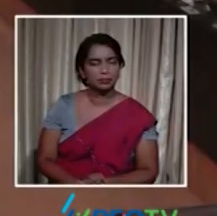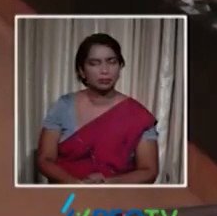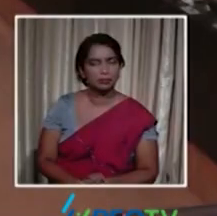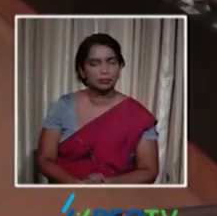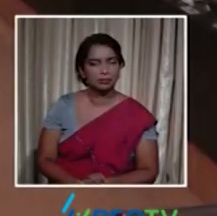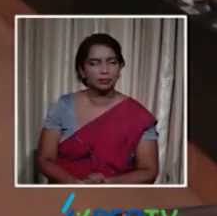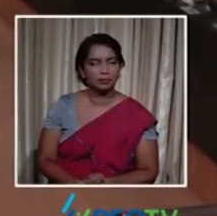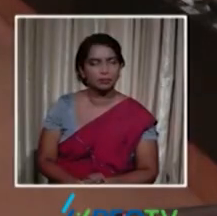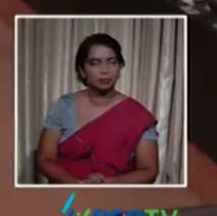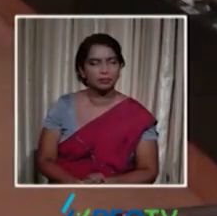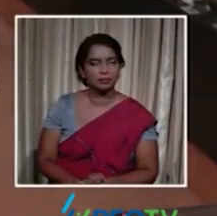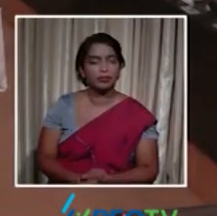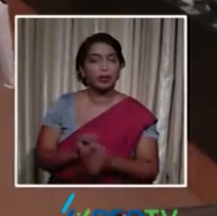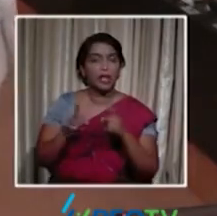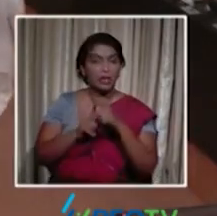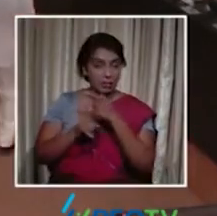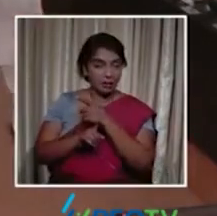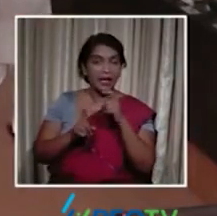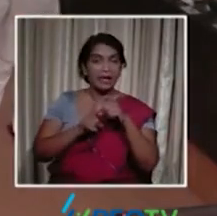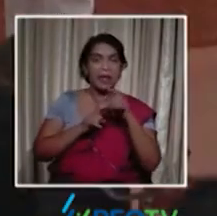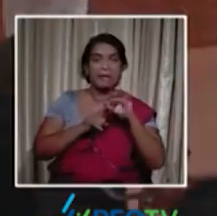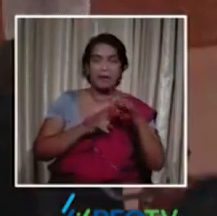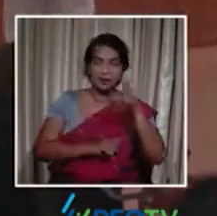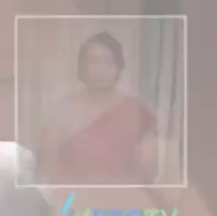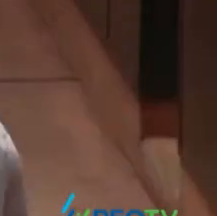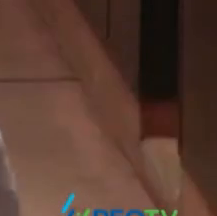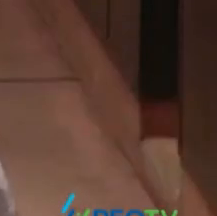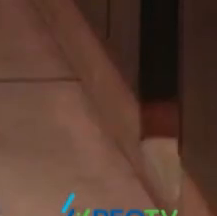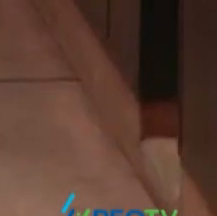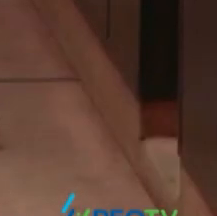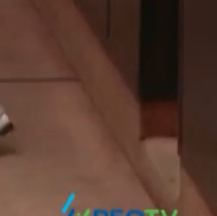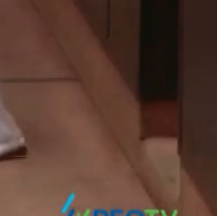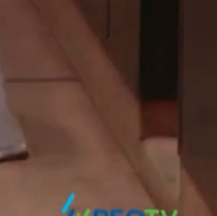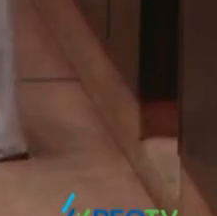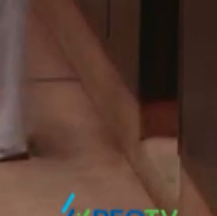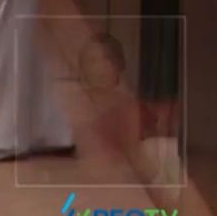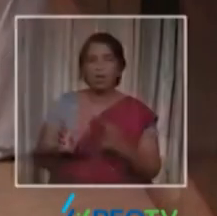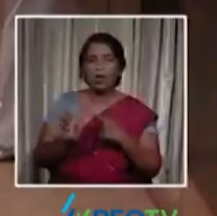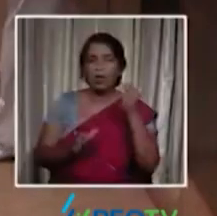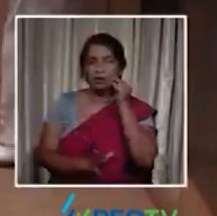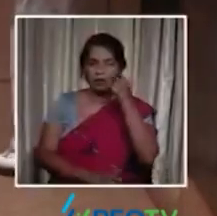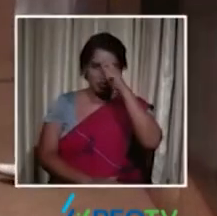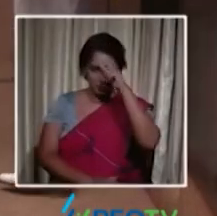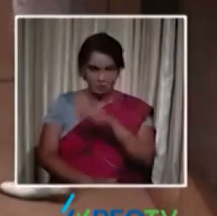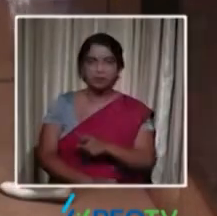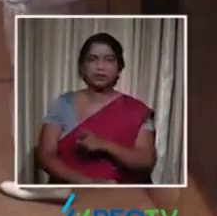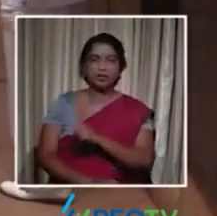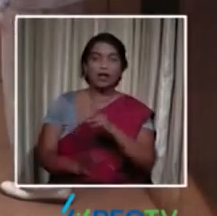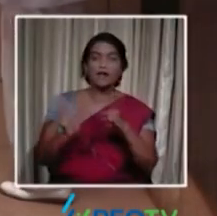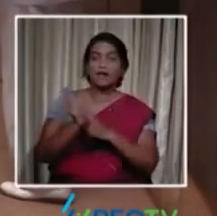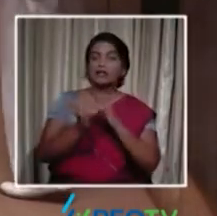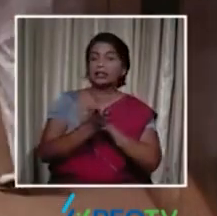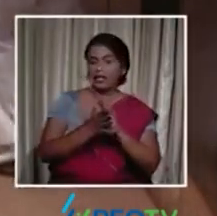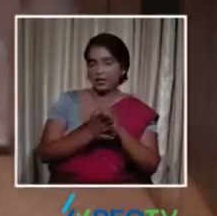දලස් අලහපෙරුම මැතිතුමා ඩිලාන් පෙරේරා මන්ත්‍රීතුමාව නම් කරනවා. හොඳයි. ඔව්, අනුර කුමාර දිසානායක මන්ත්‍රීතුමා වෙනුවෙන් විජිත